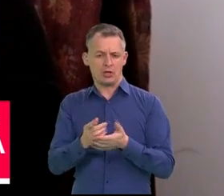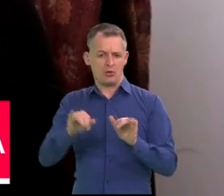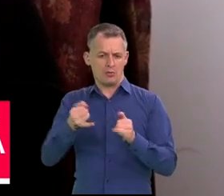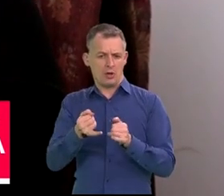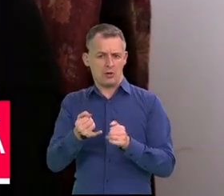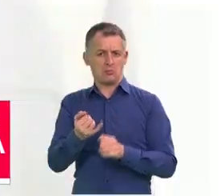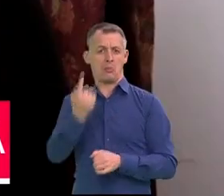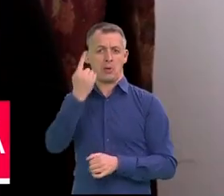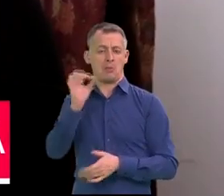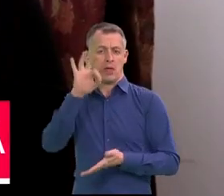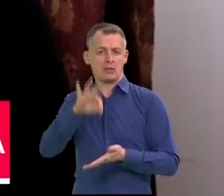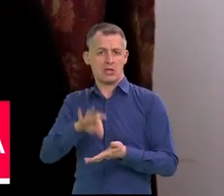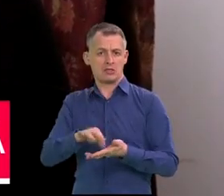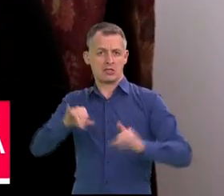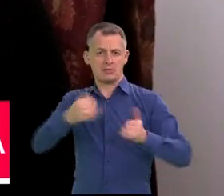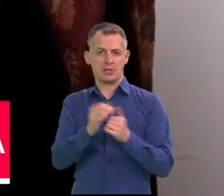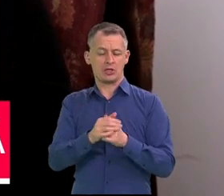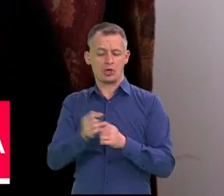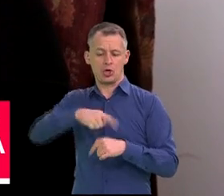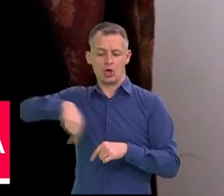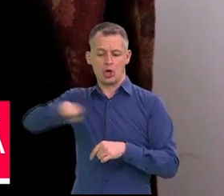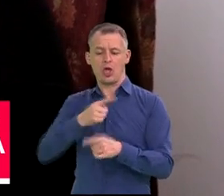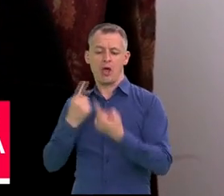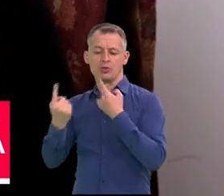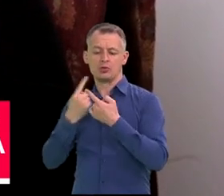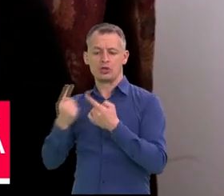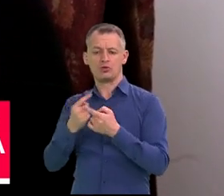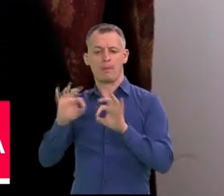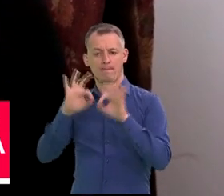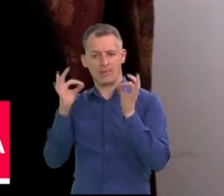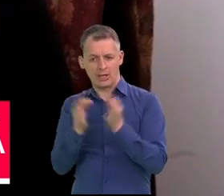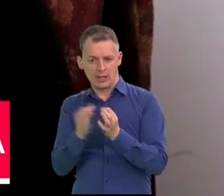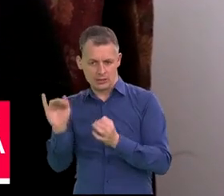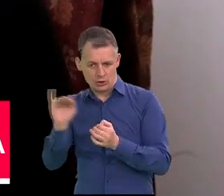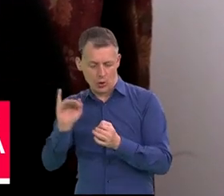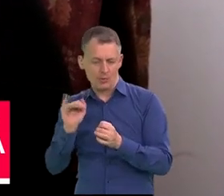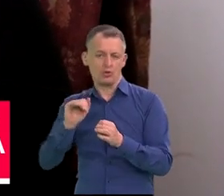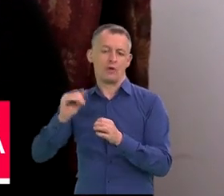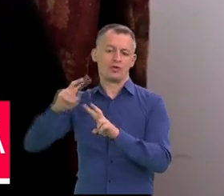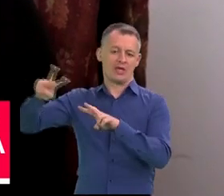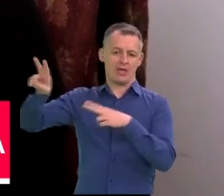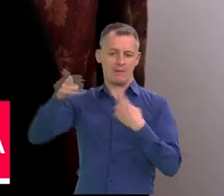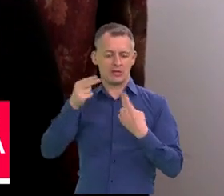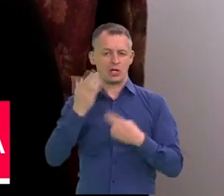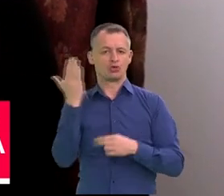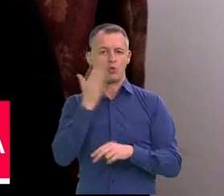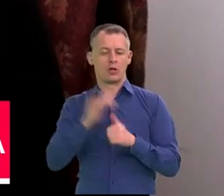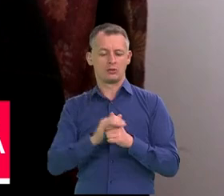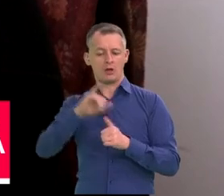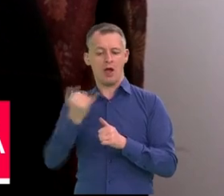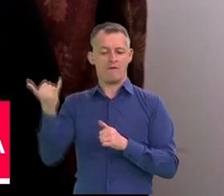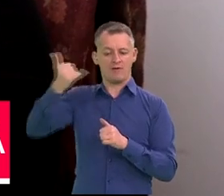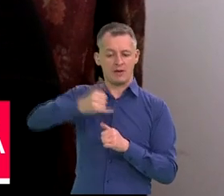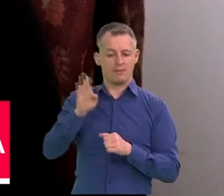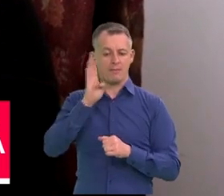nu s-a mai întâmplat. Am discutat și cu părinții, imediat au fost chemați părinții la școală, s-a prezentat